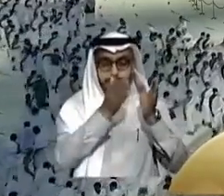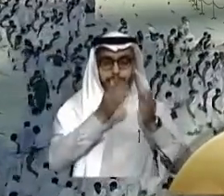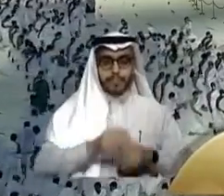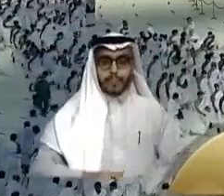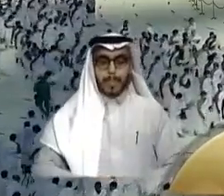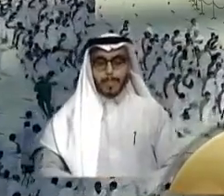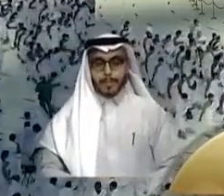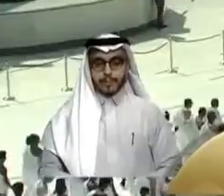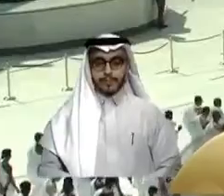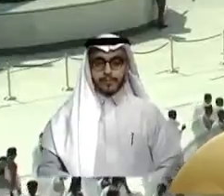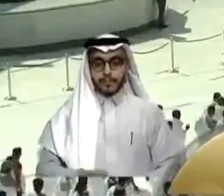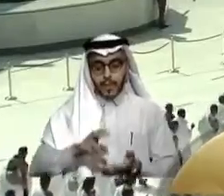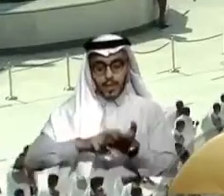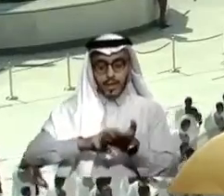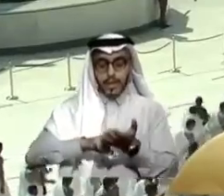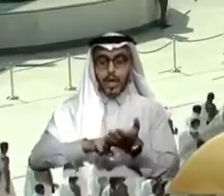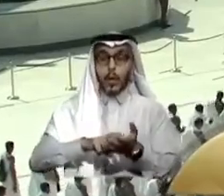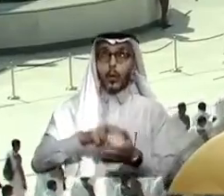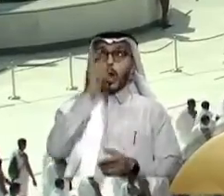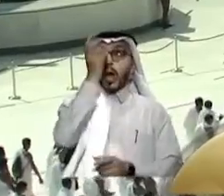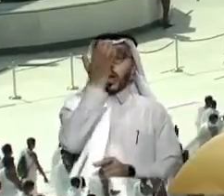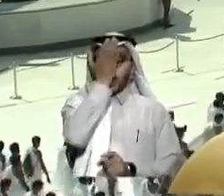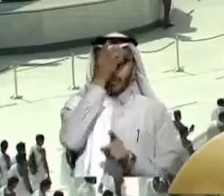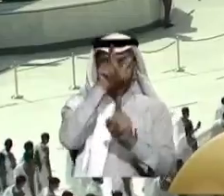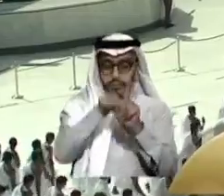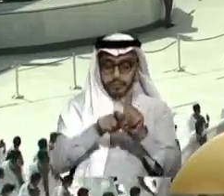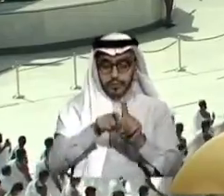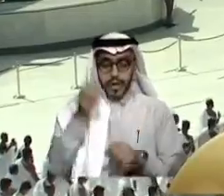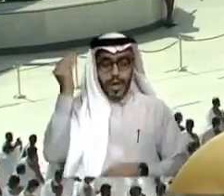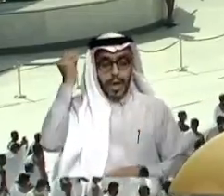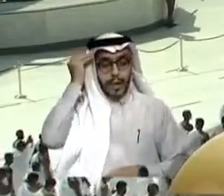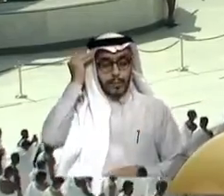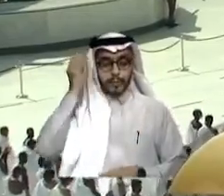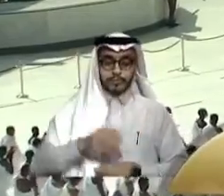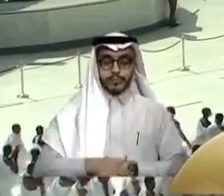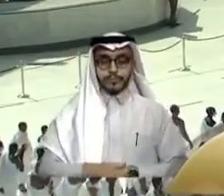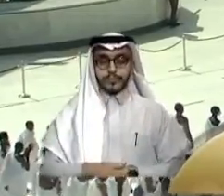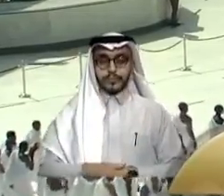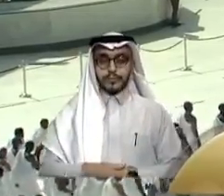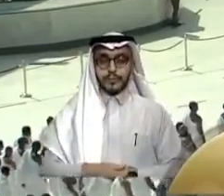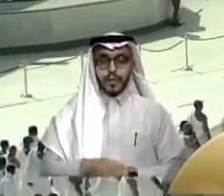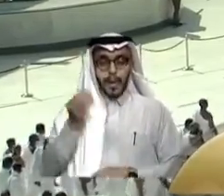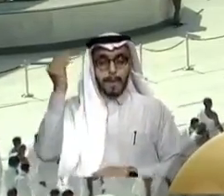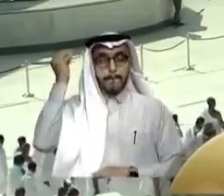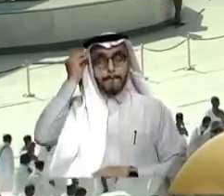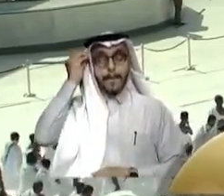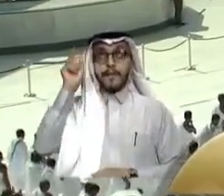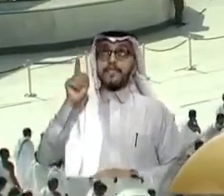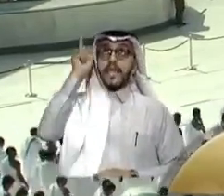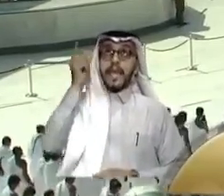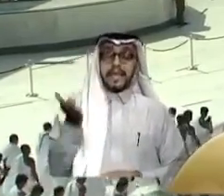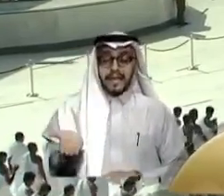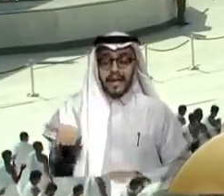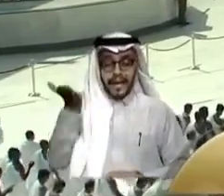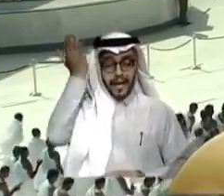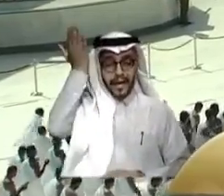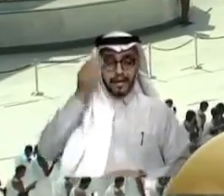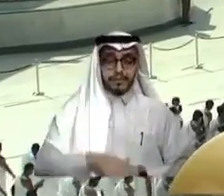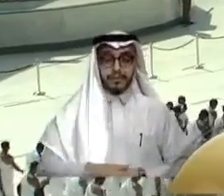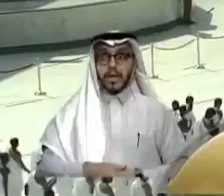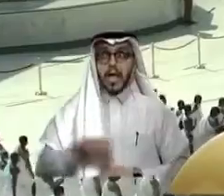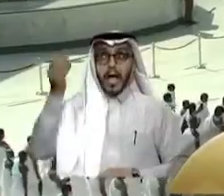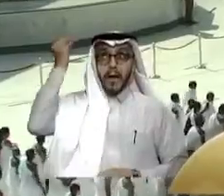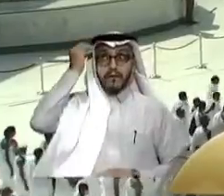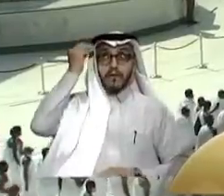بعد، فاتقوا الله عباد الله، واعلموا أن معرفة الله تعالى